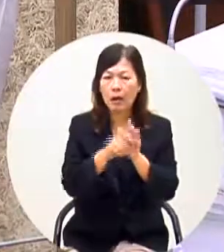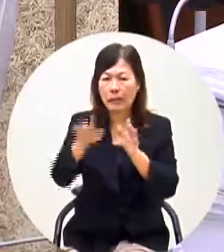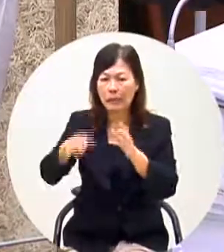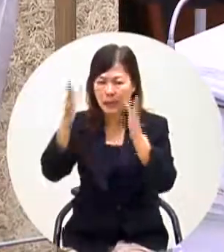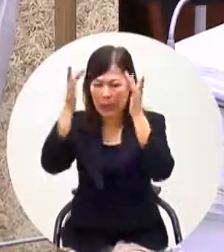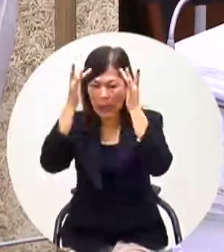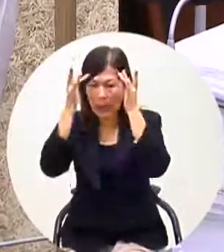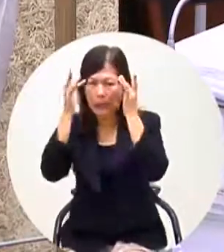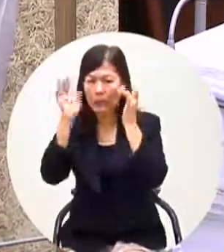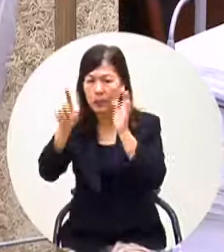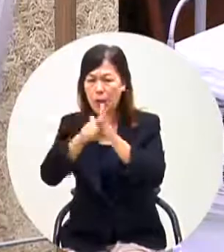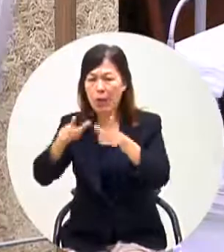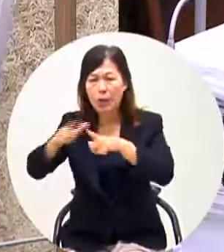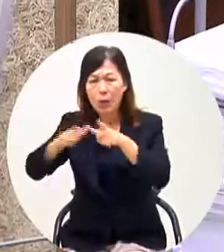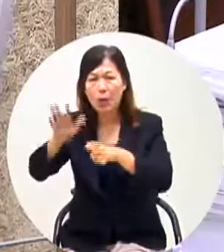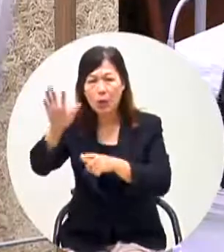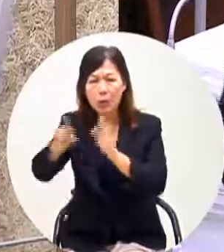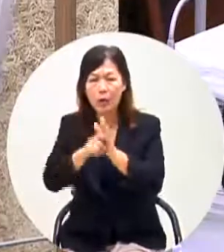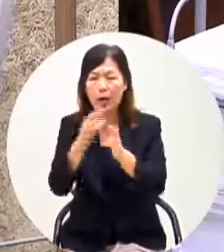百姓